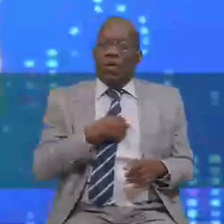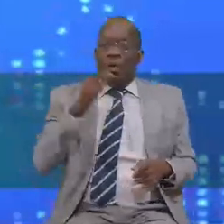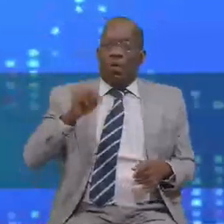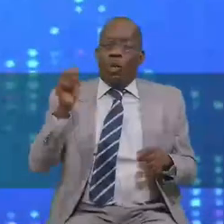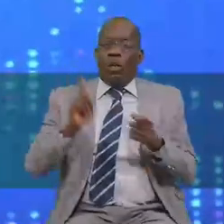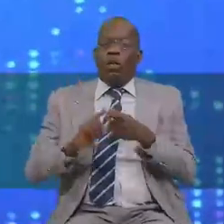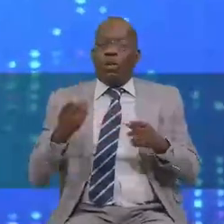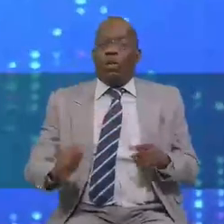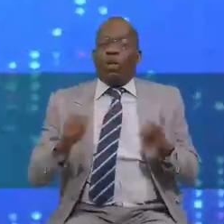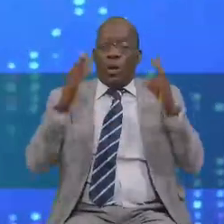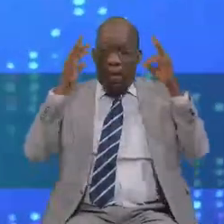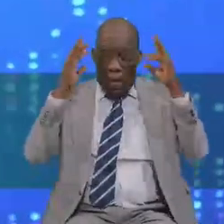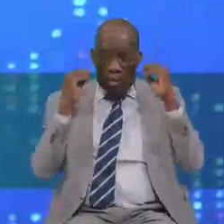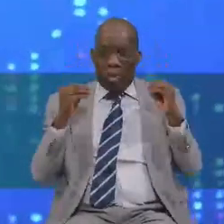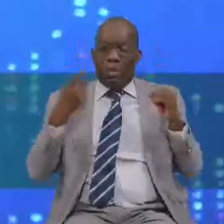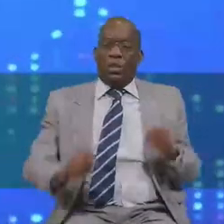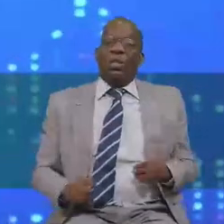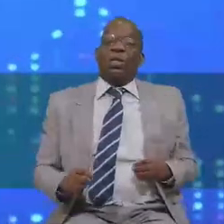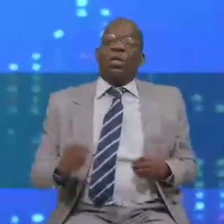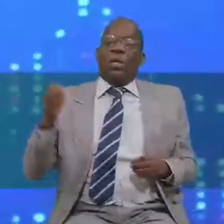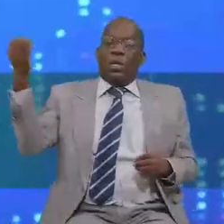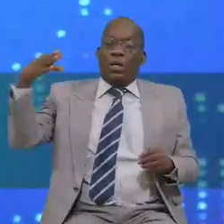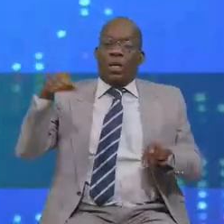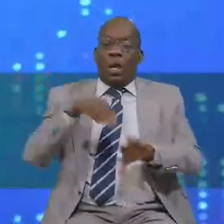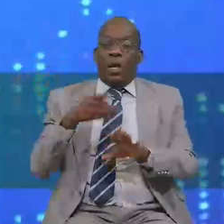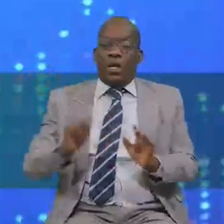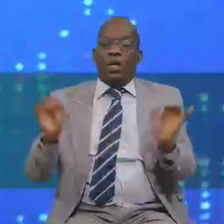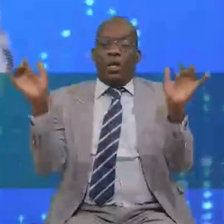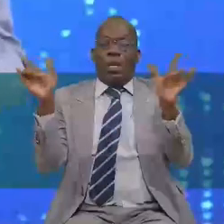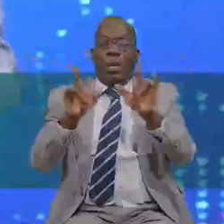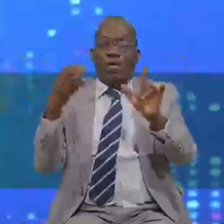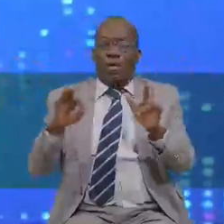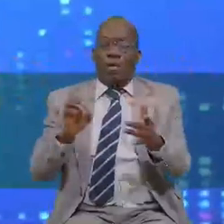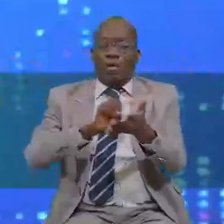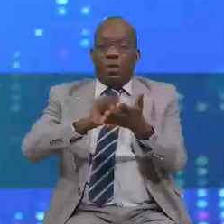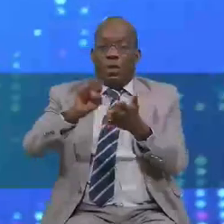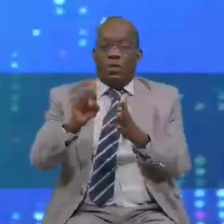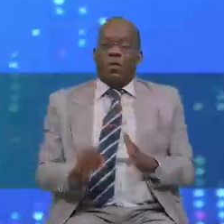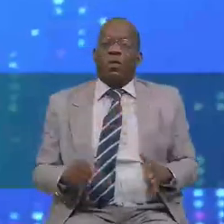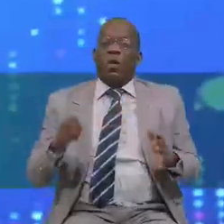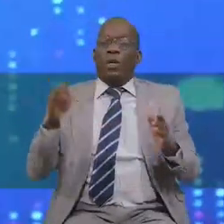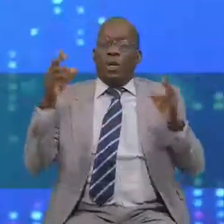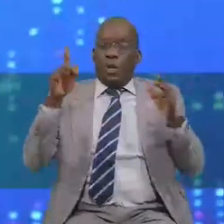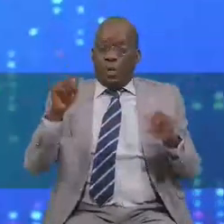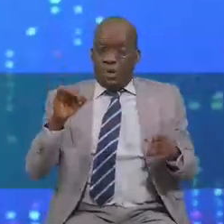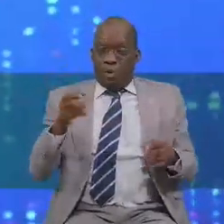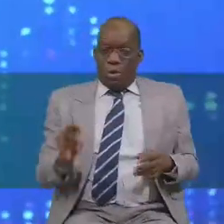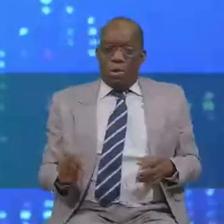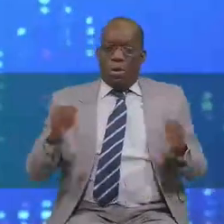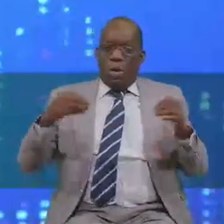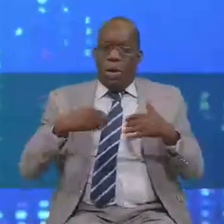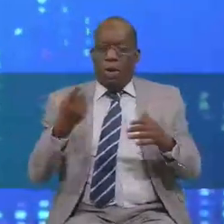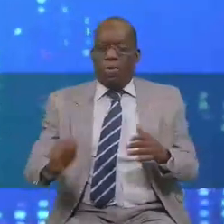grâce au niveau de la sanctification. Et Timothée avait l'Esprit de Dieu. L'Esprit de grâce